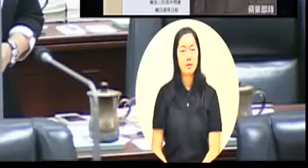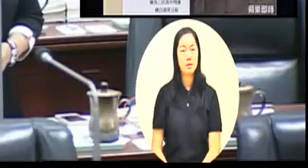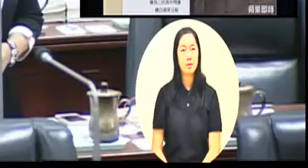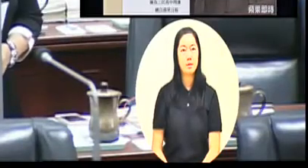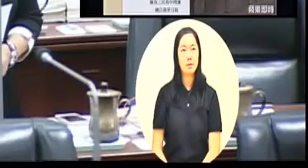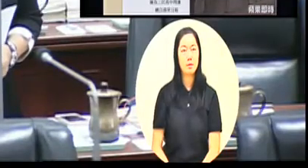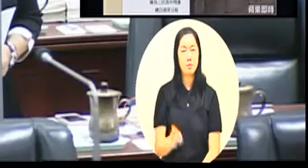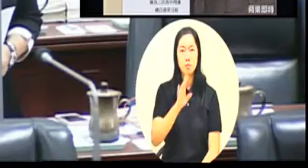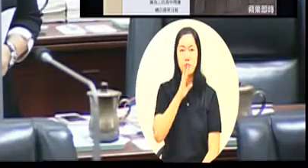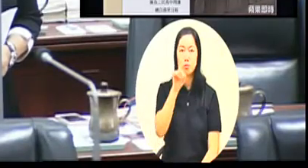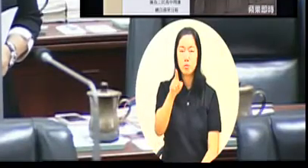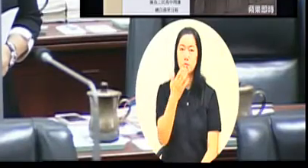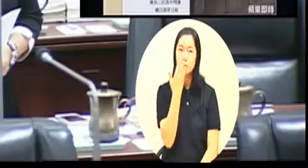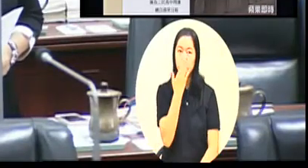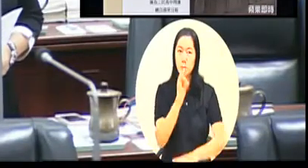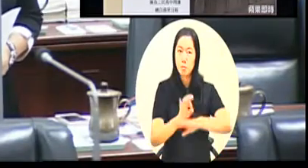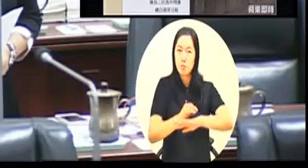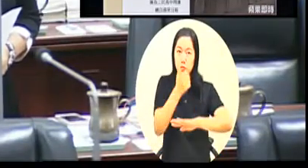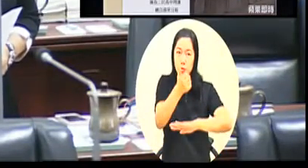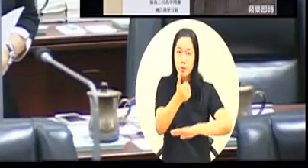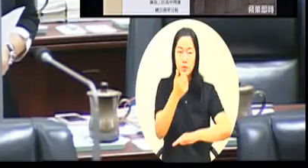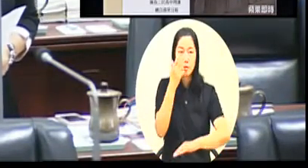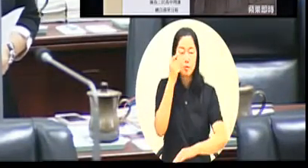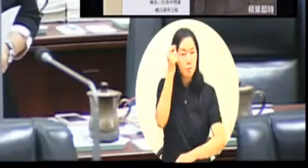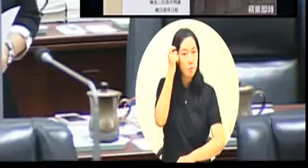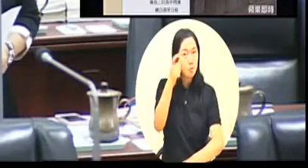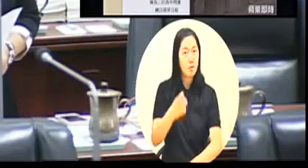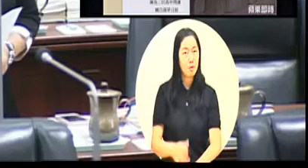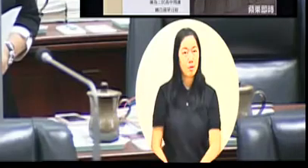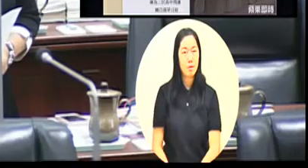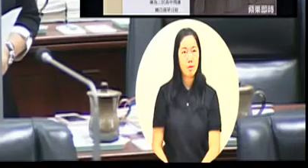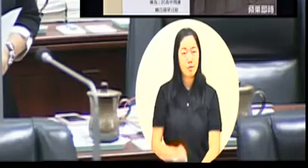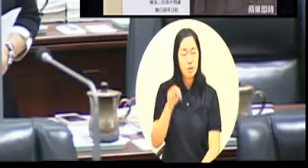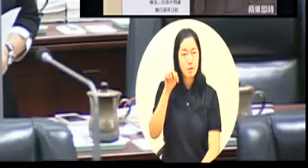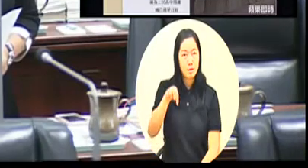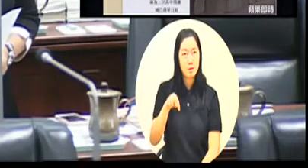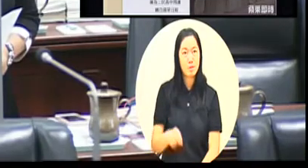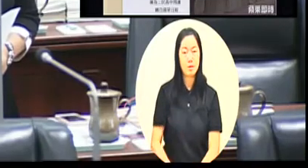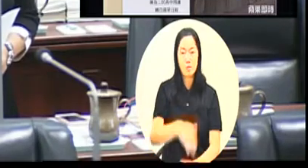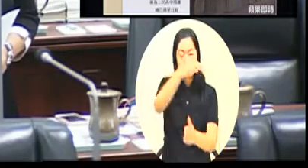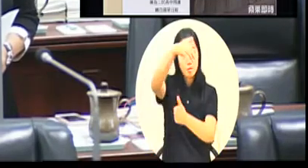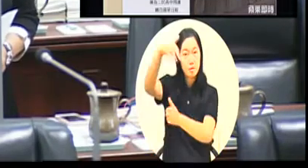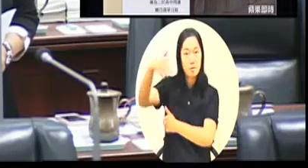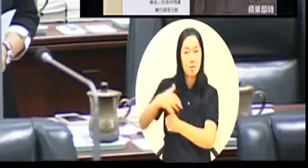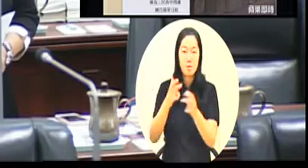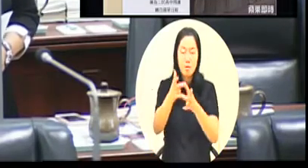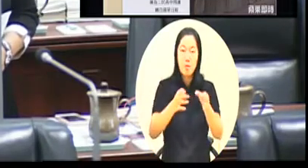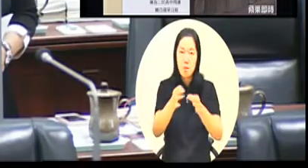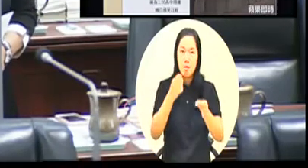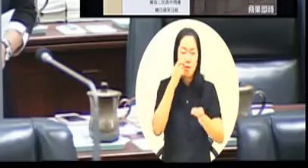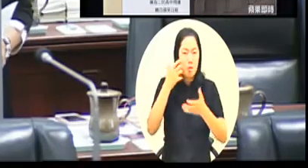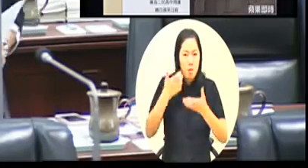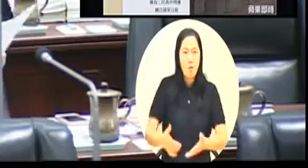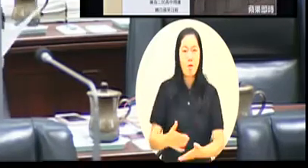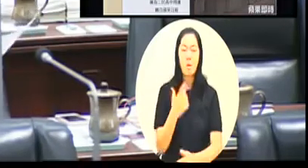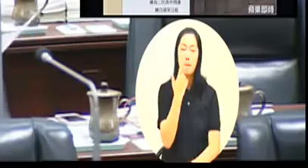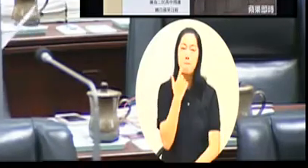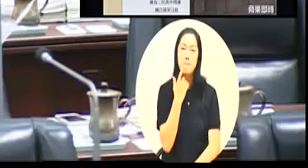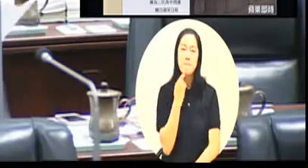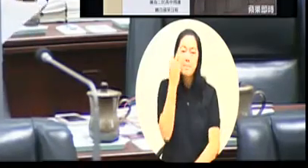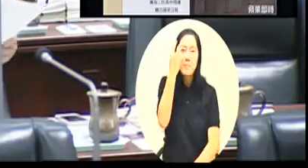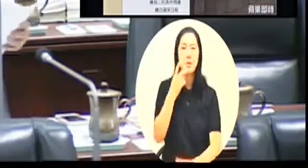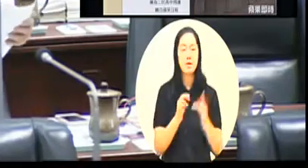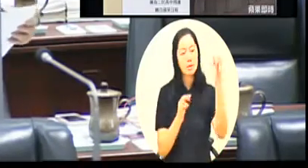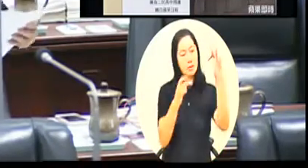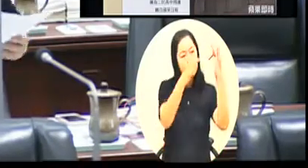也是一个很有美学的人啊，是不是能够在这个找这个厂商的时候要重视一下这个美感，你剪树也